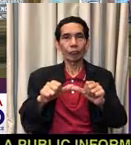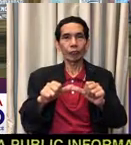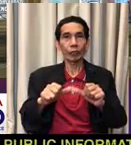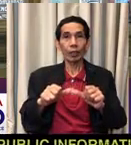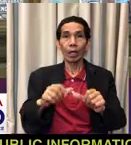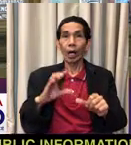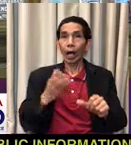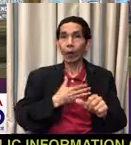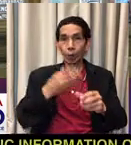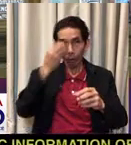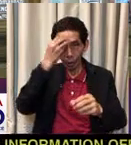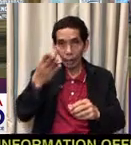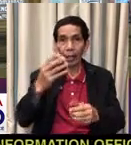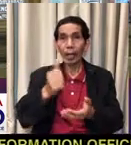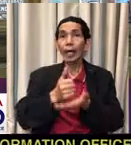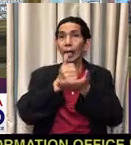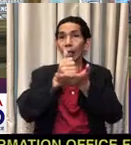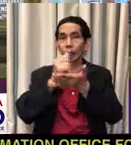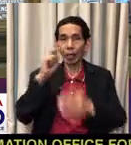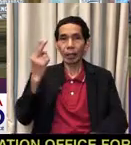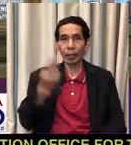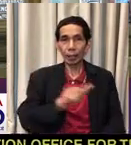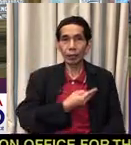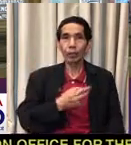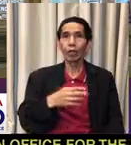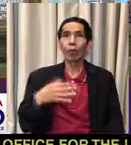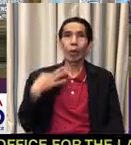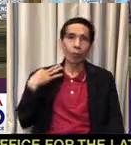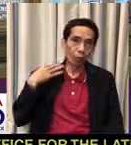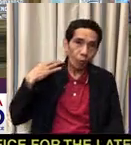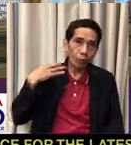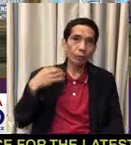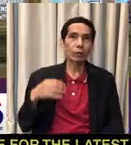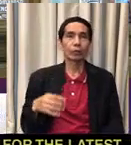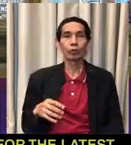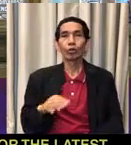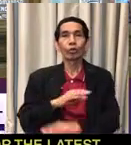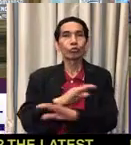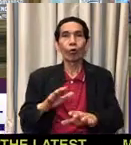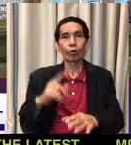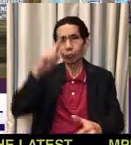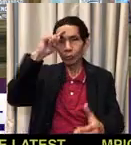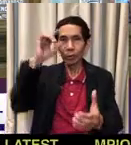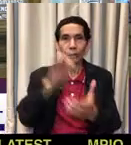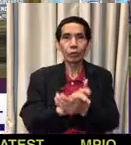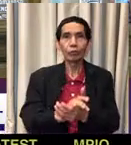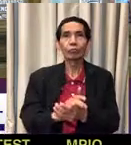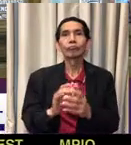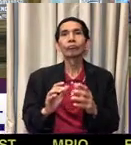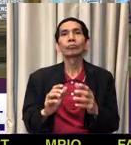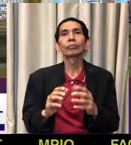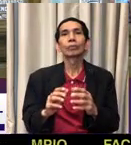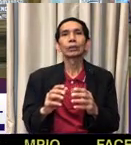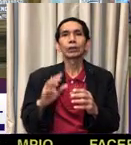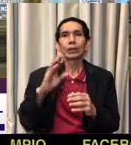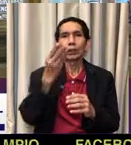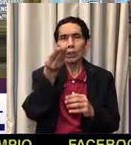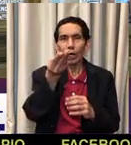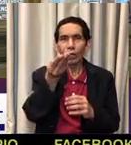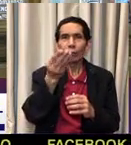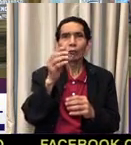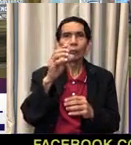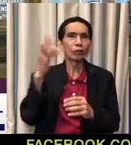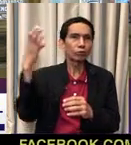Kaya ang panawagan ko, tulungan nyo na po kami. Magkusa na po kayo. Wag ko kayong naniniwala sa mga iilang pang